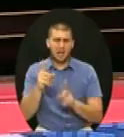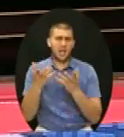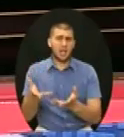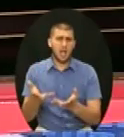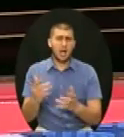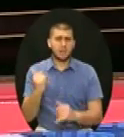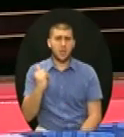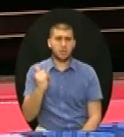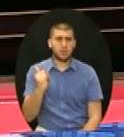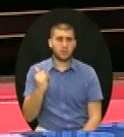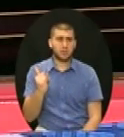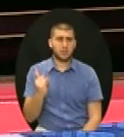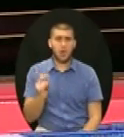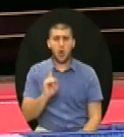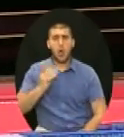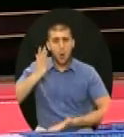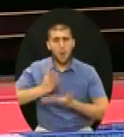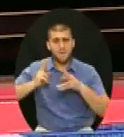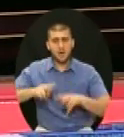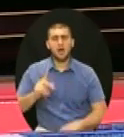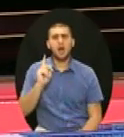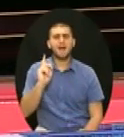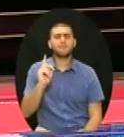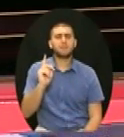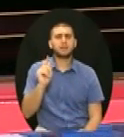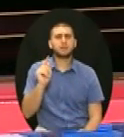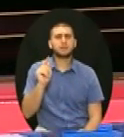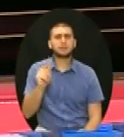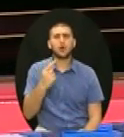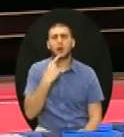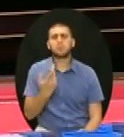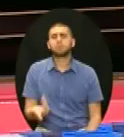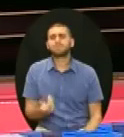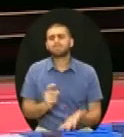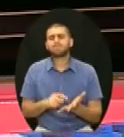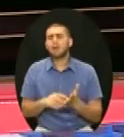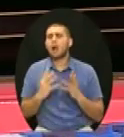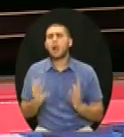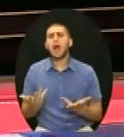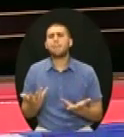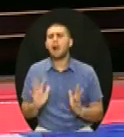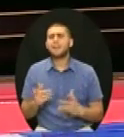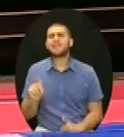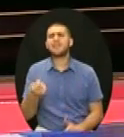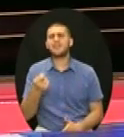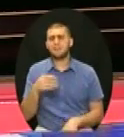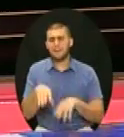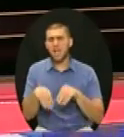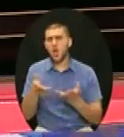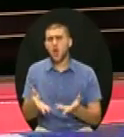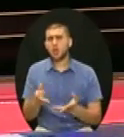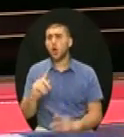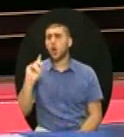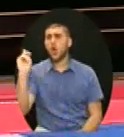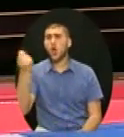במידה מסוימת, לא במידה מוחלטת, אבל זה אומר דרשני, למה זה כך? למה דווקא במערכת הבחירות הזאת פתאום